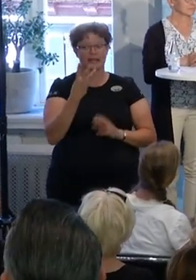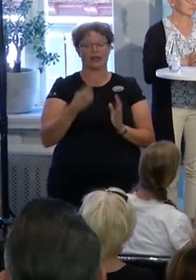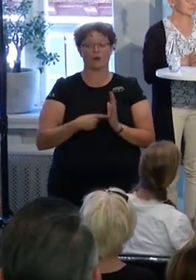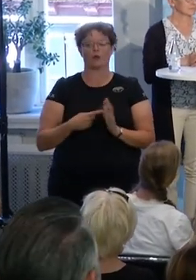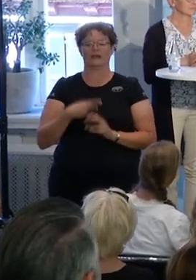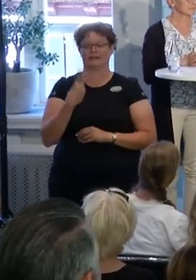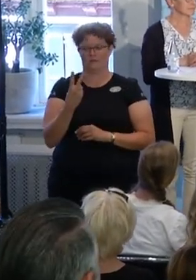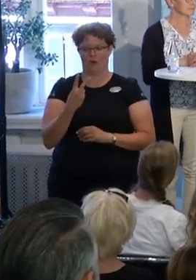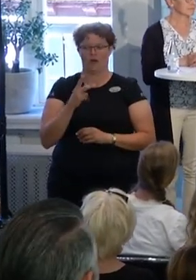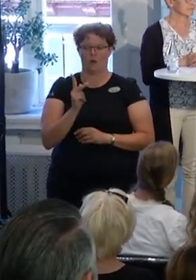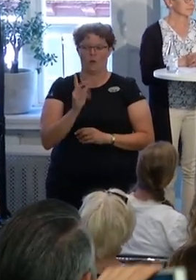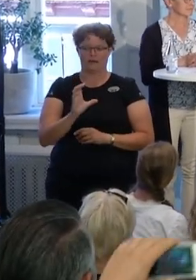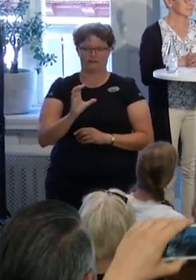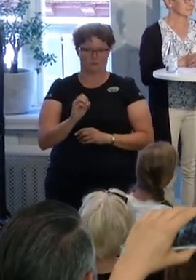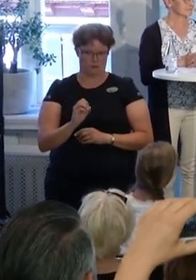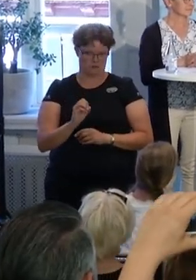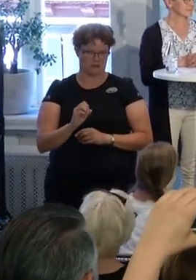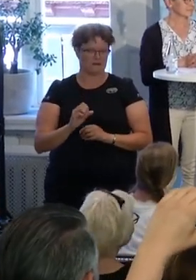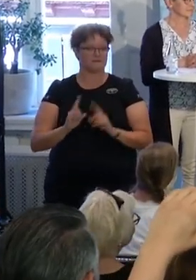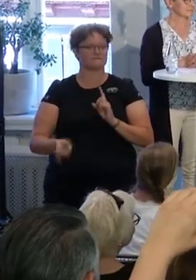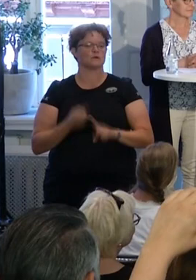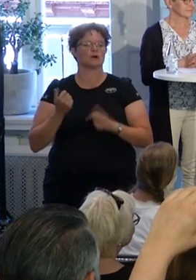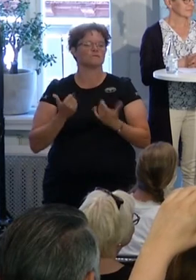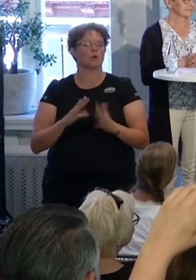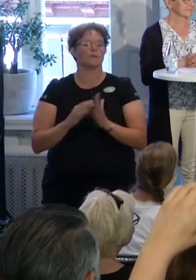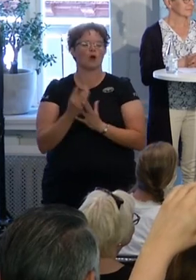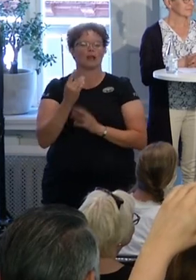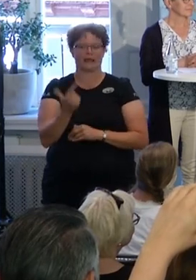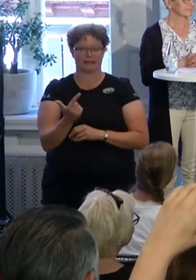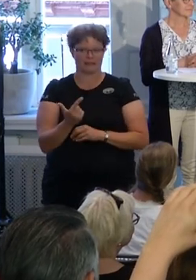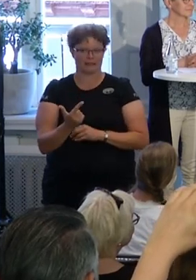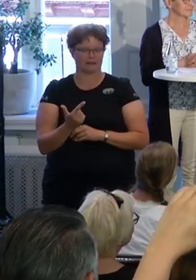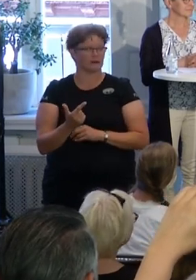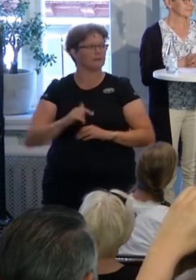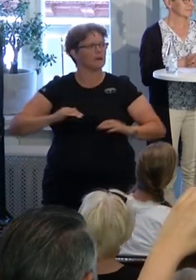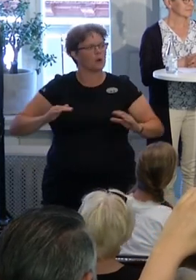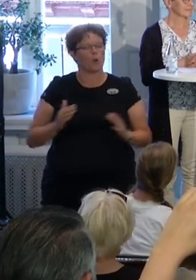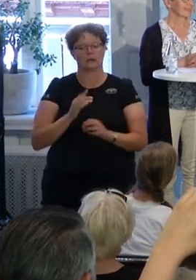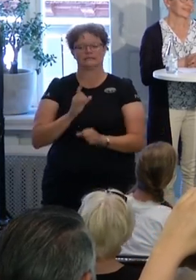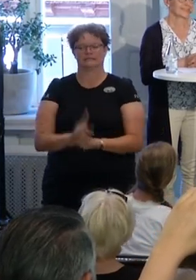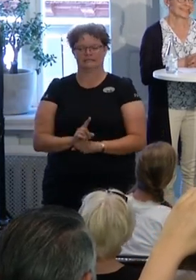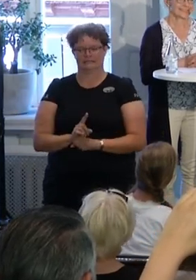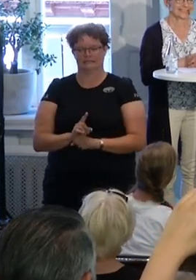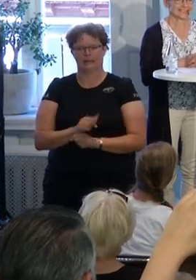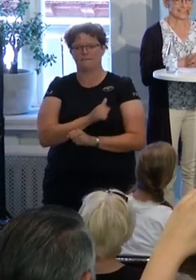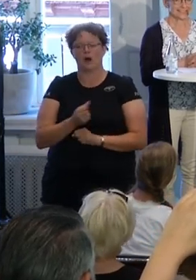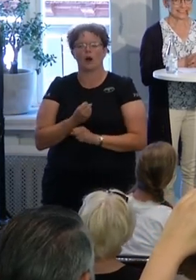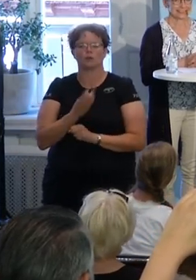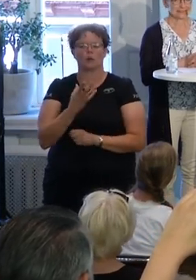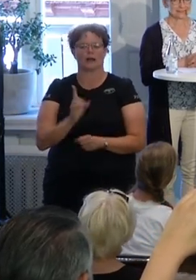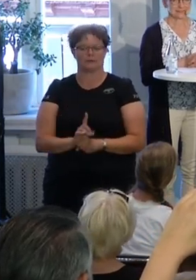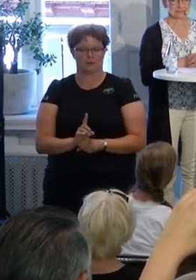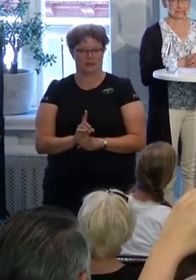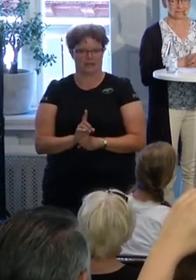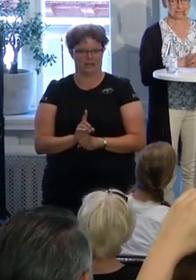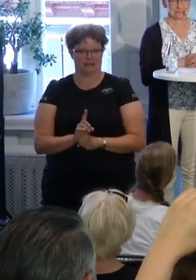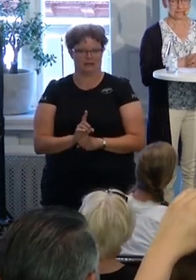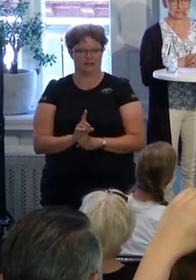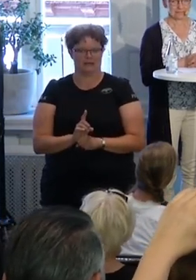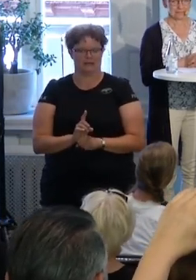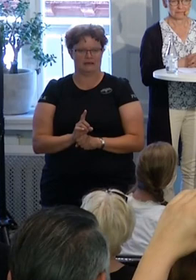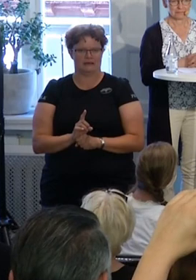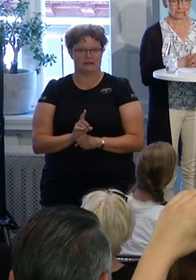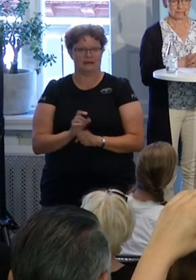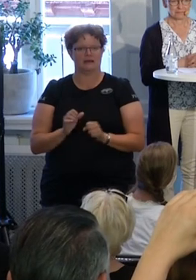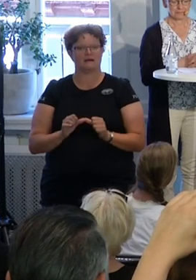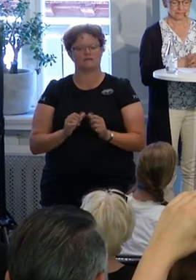3x2 KSO:er får först möjlighet att på kort tid, bara ett par minuter, ta